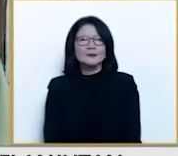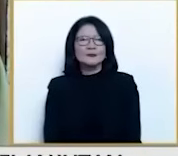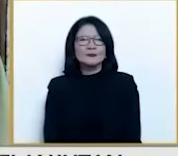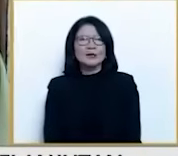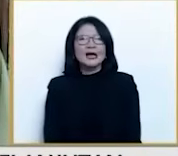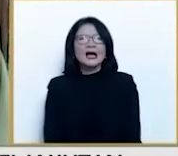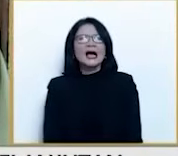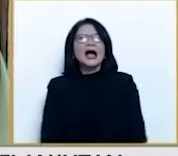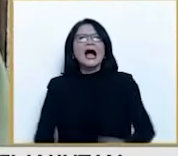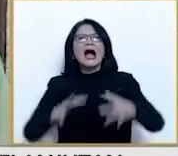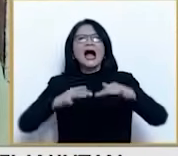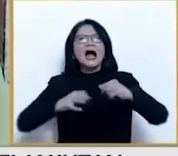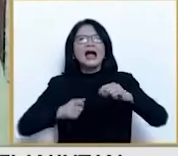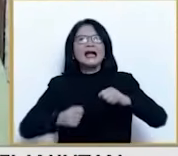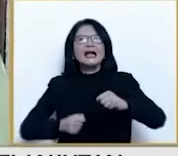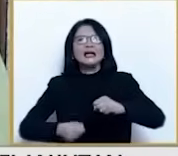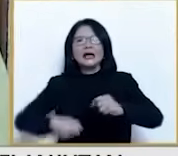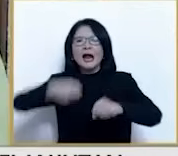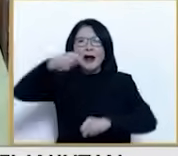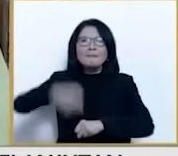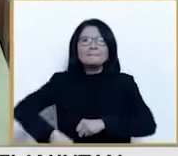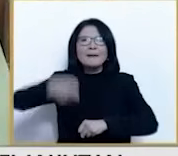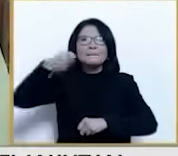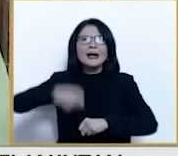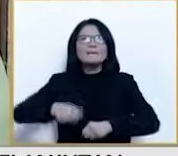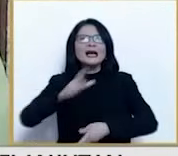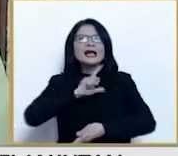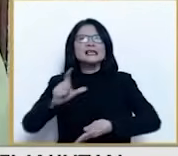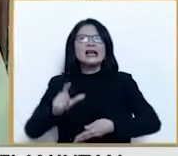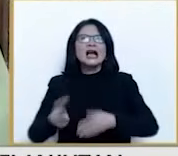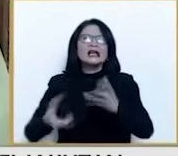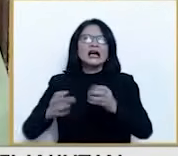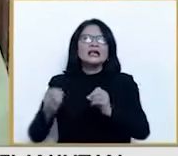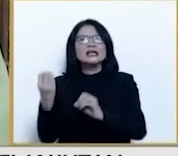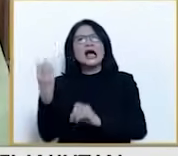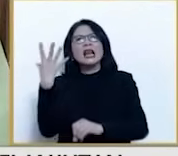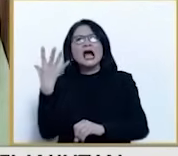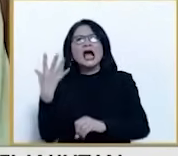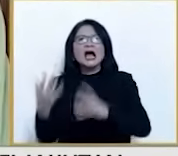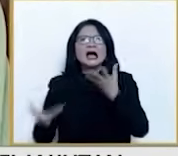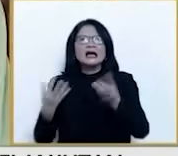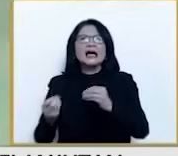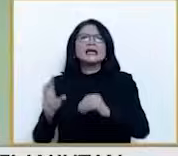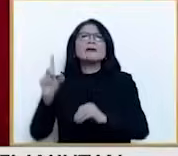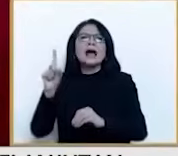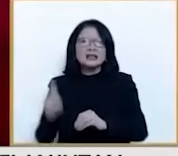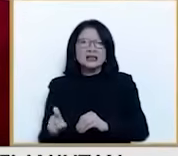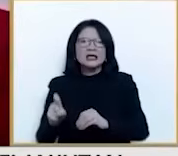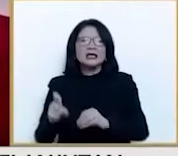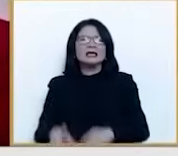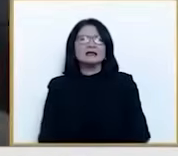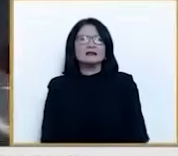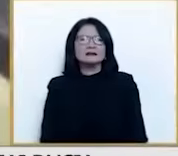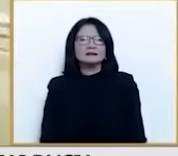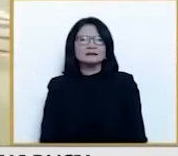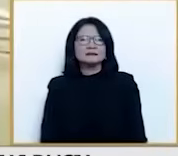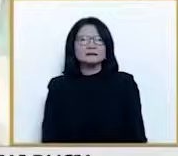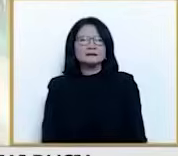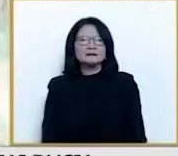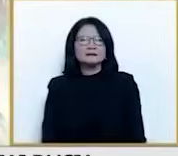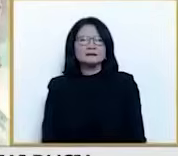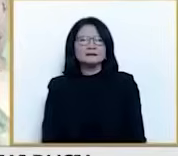Air pumpnya biar lancar, ya kan air pumpnya kadang-kadang ntar nyala, ntar waktunya sholat nggak nyala.